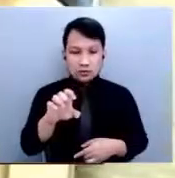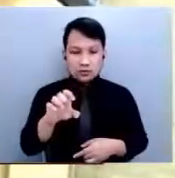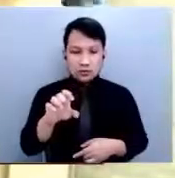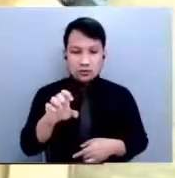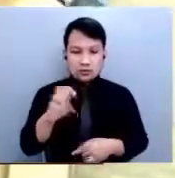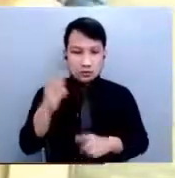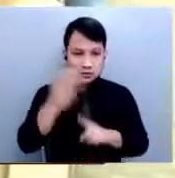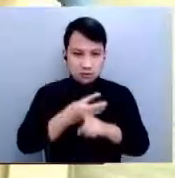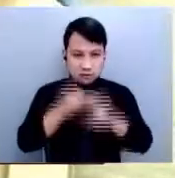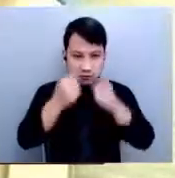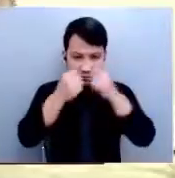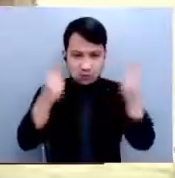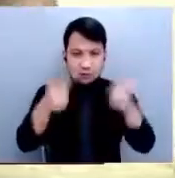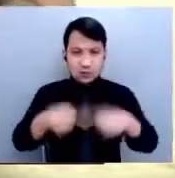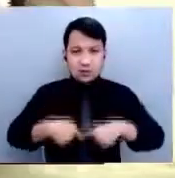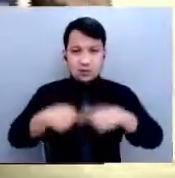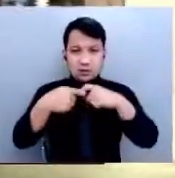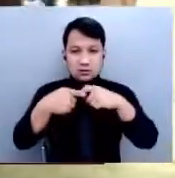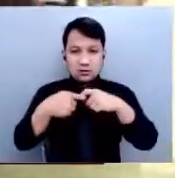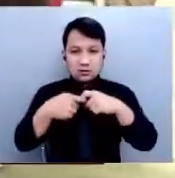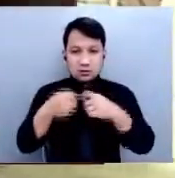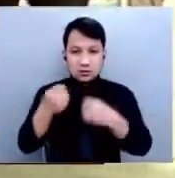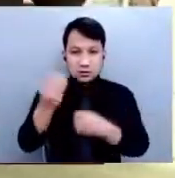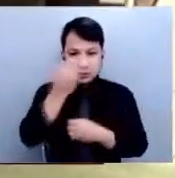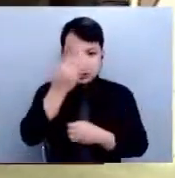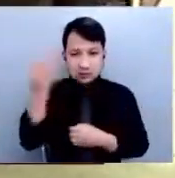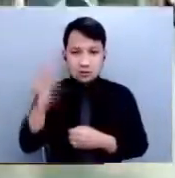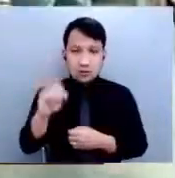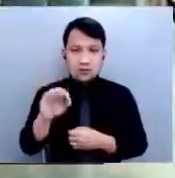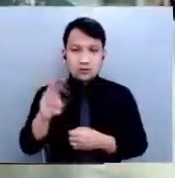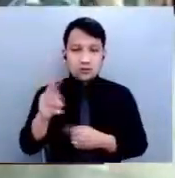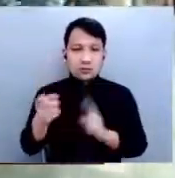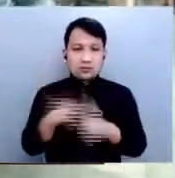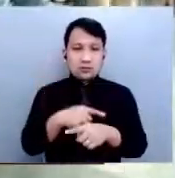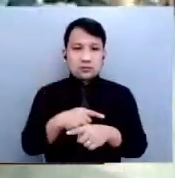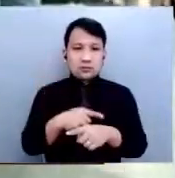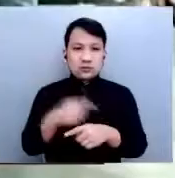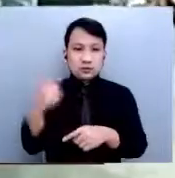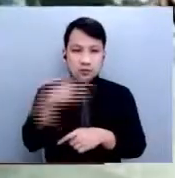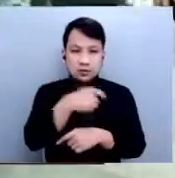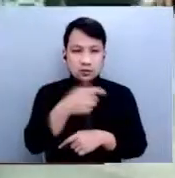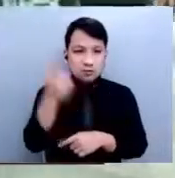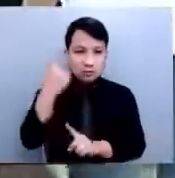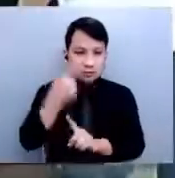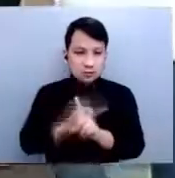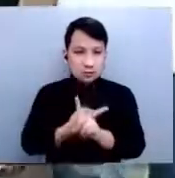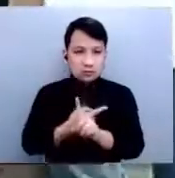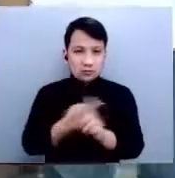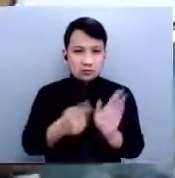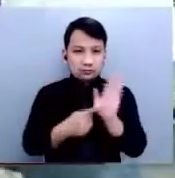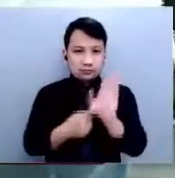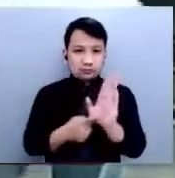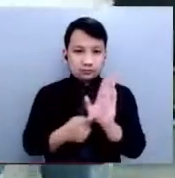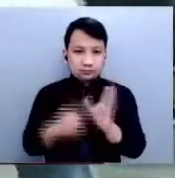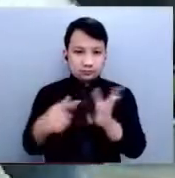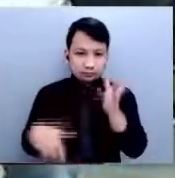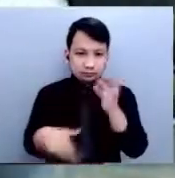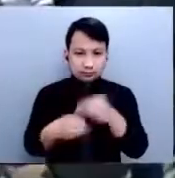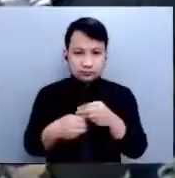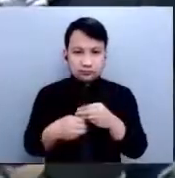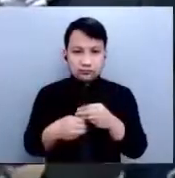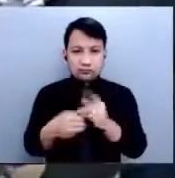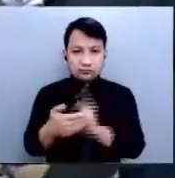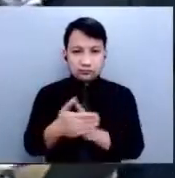Magugunita ang naudlot ang pagbiyahe ng maraming OFW papuntang Taiwan noong nakaraang buwan nang magpatupad ito ng dagdag na pre-quarantine